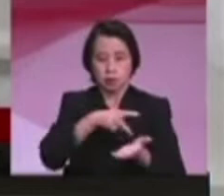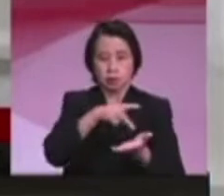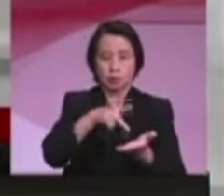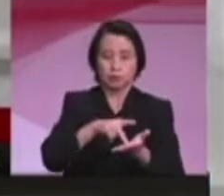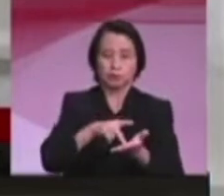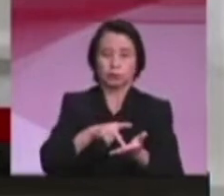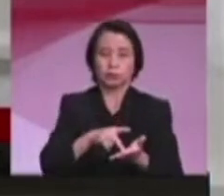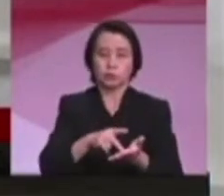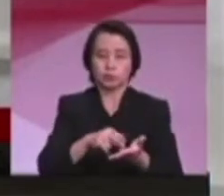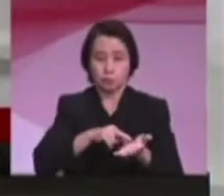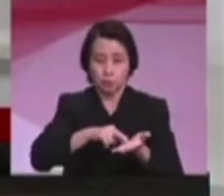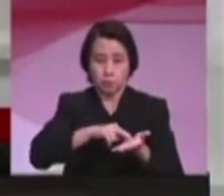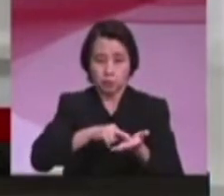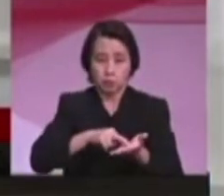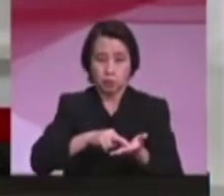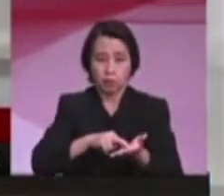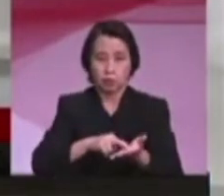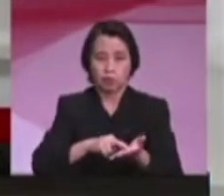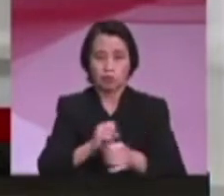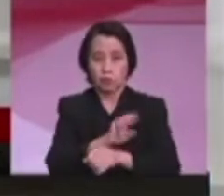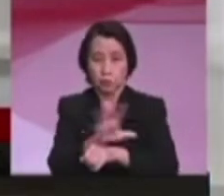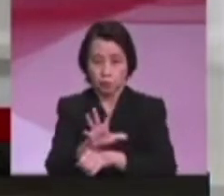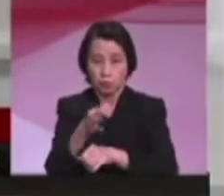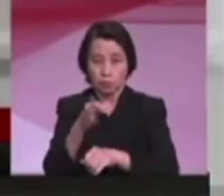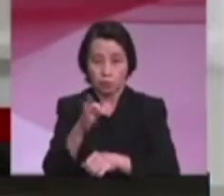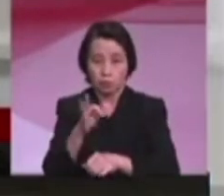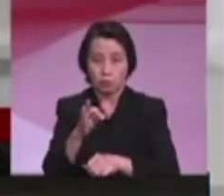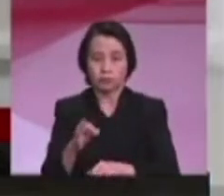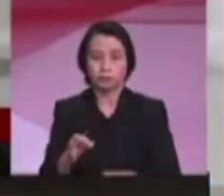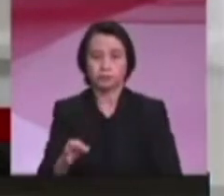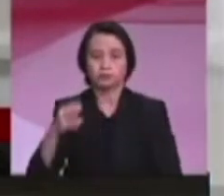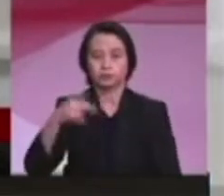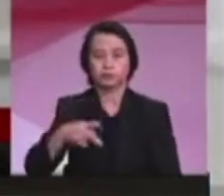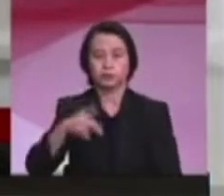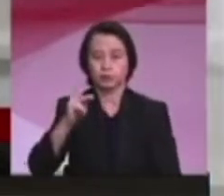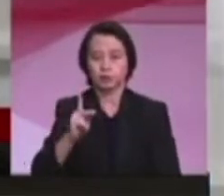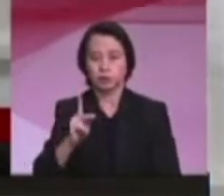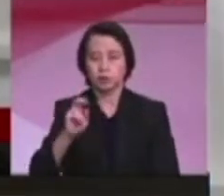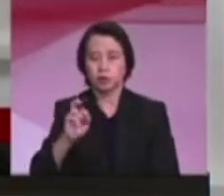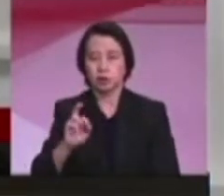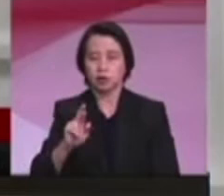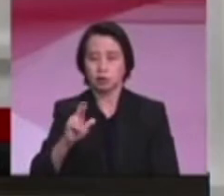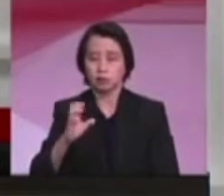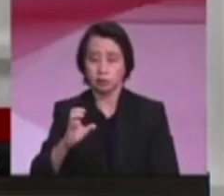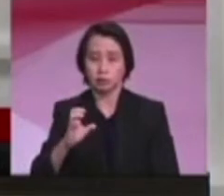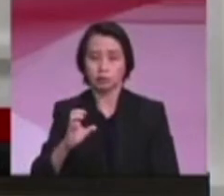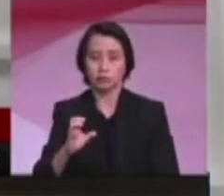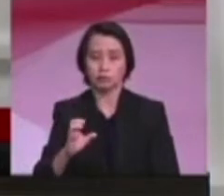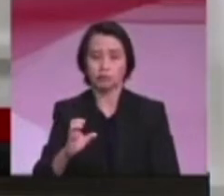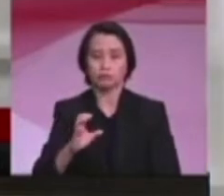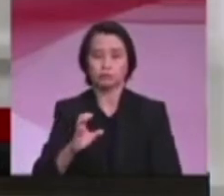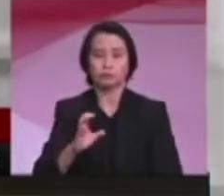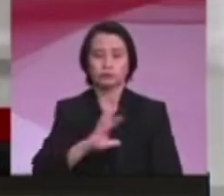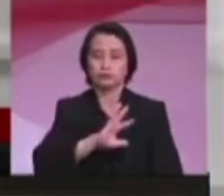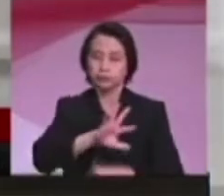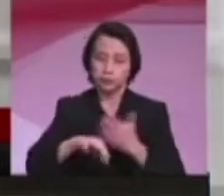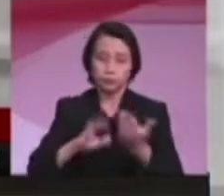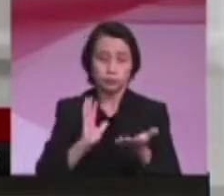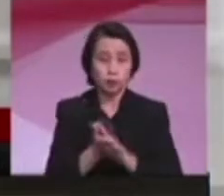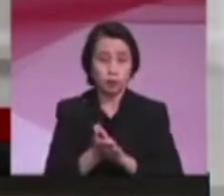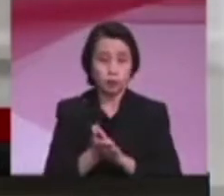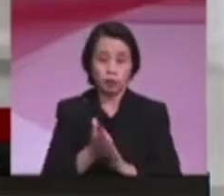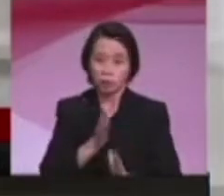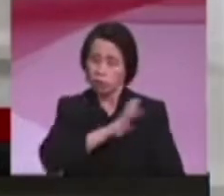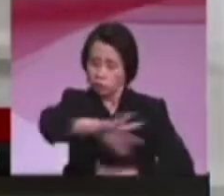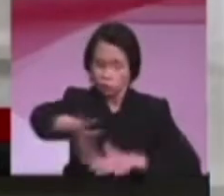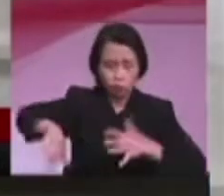dan juga rawatan COVID-19 di PKRC. Jadi semuanya perlu ditanggung oleh majikan.